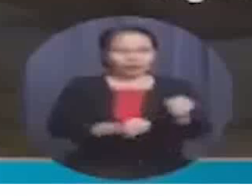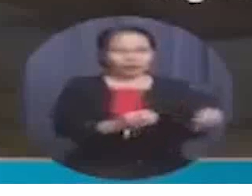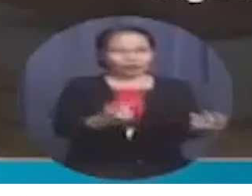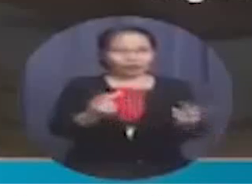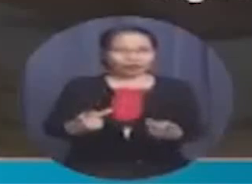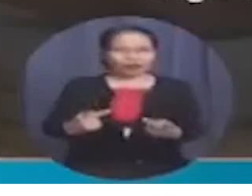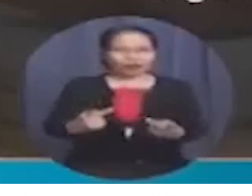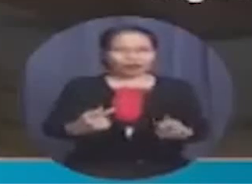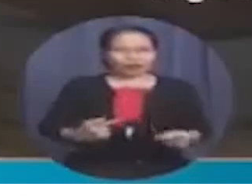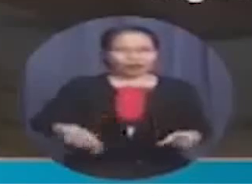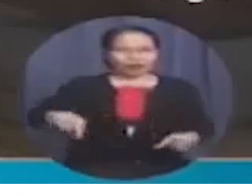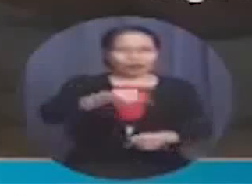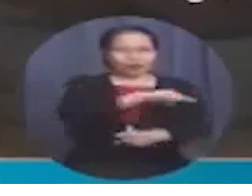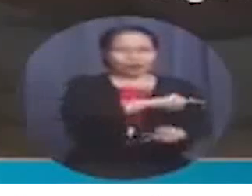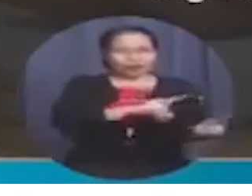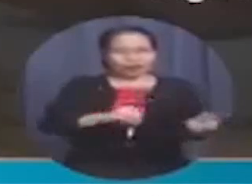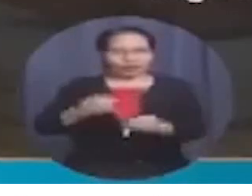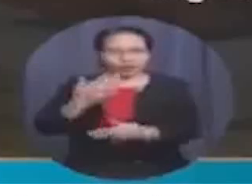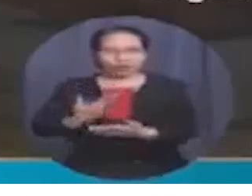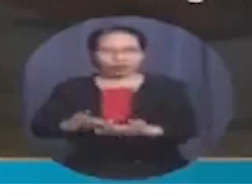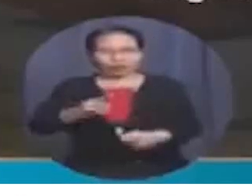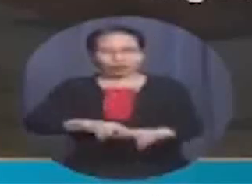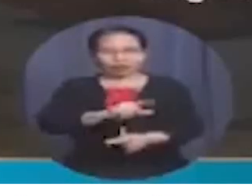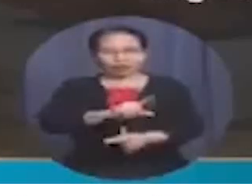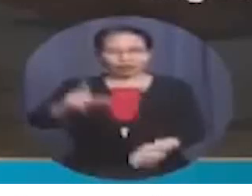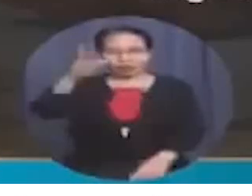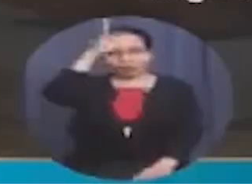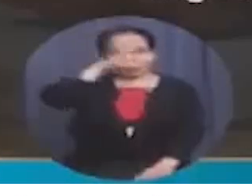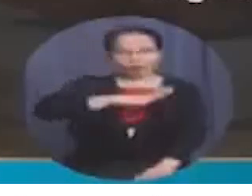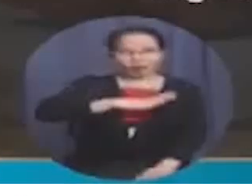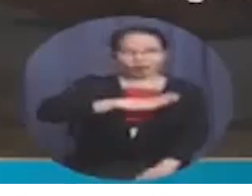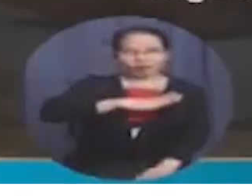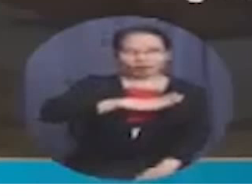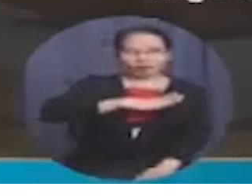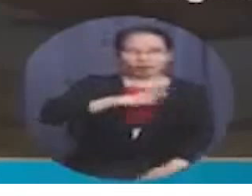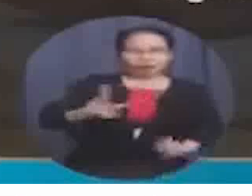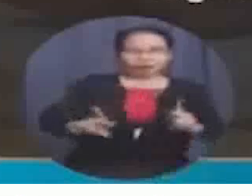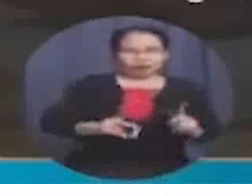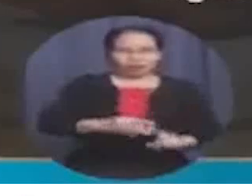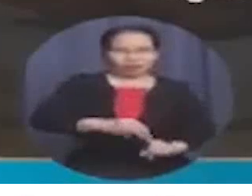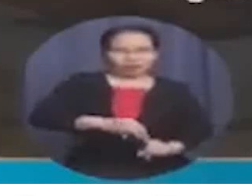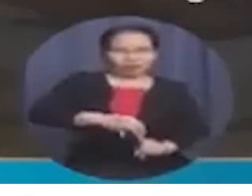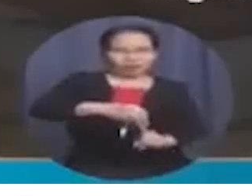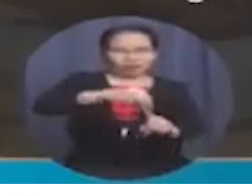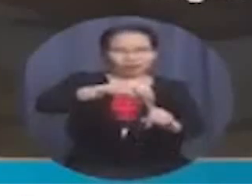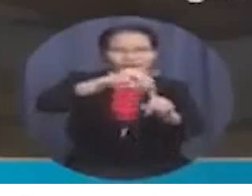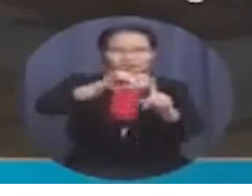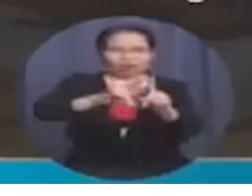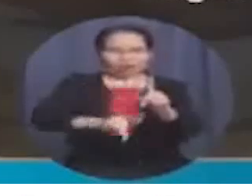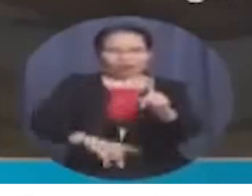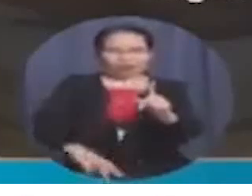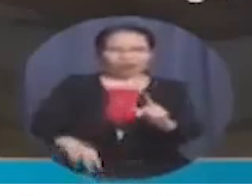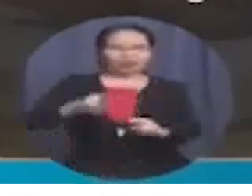higayon, magbuhat kita niadtong maayo alang sa tanang mga tao. Ug ilabi